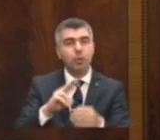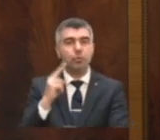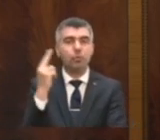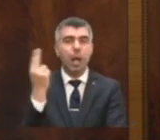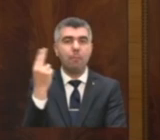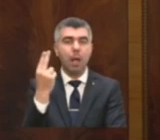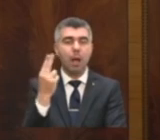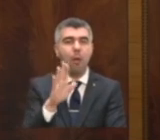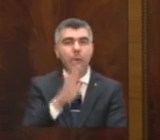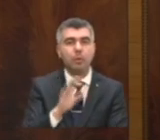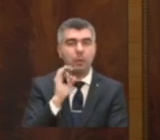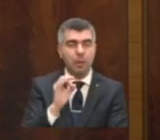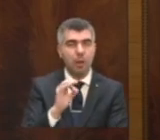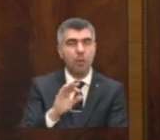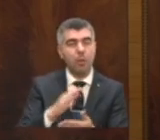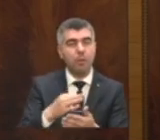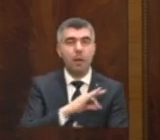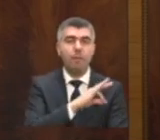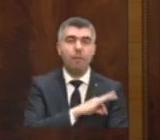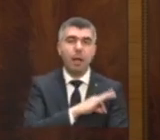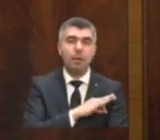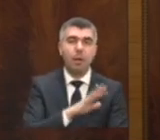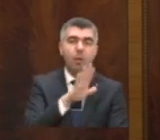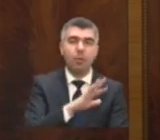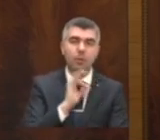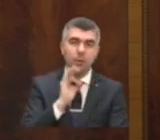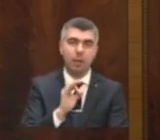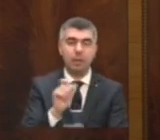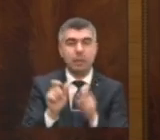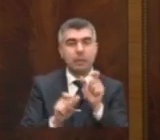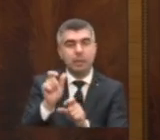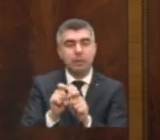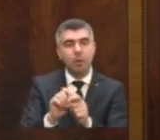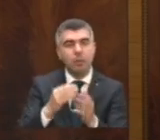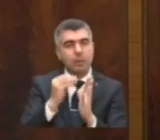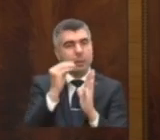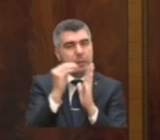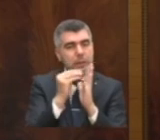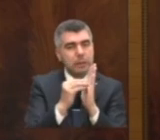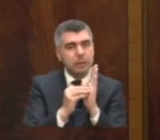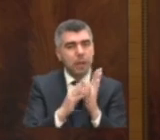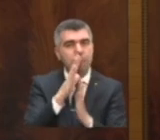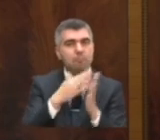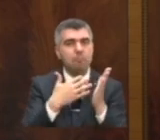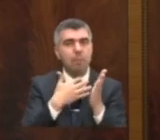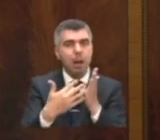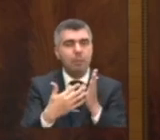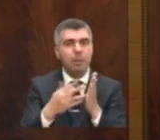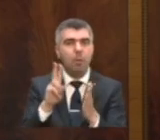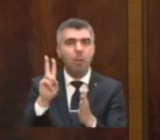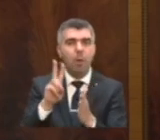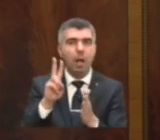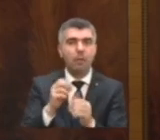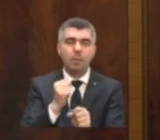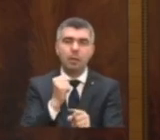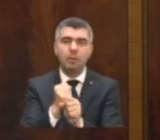للتخييم، والذي يحدد سقف الاستفادة، الهيئات المستفيدة، وشروط الاستفادة، والمجالات البرنامج الوطني للتخييم، وأجندة الاشتغال في